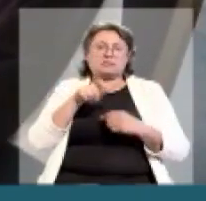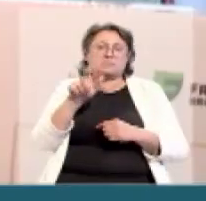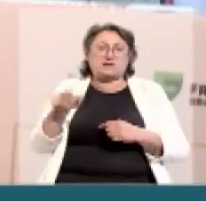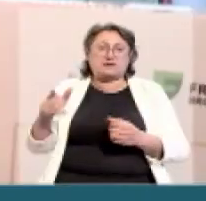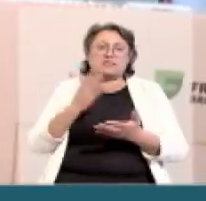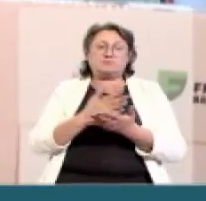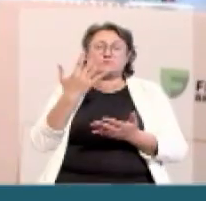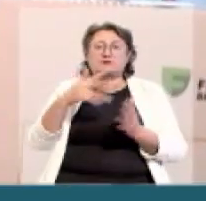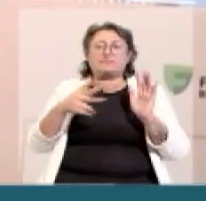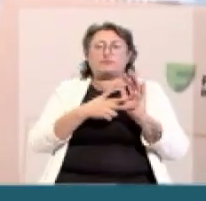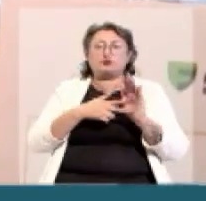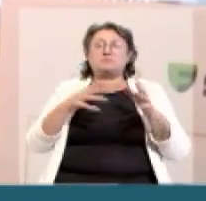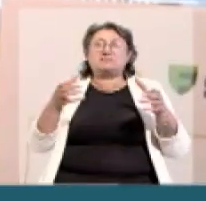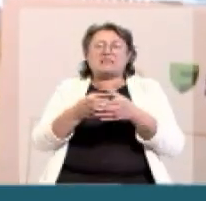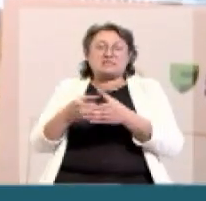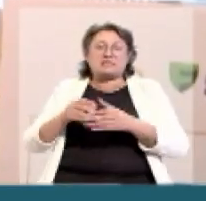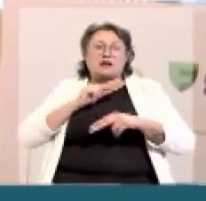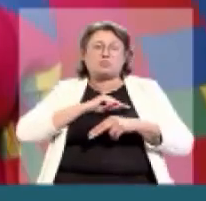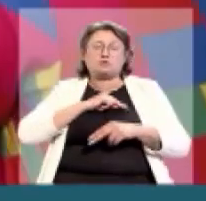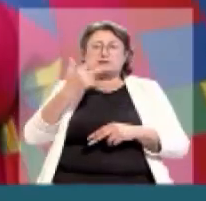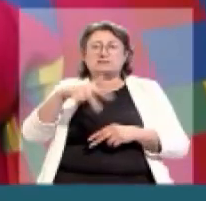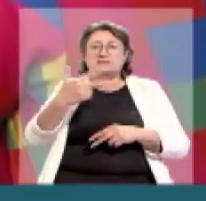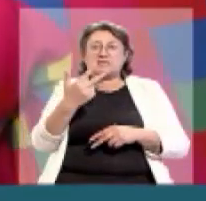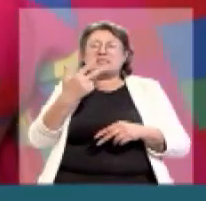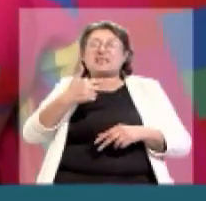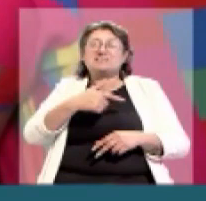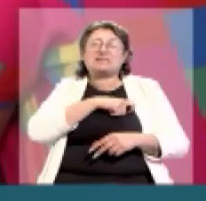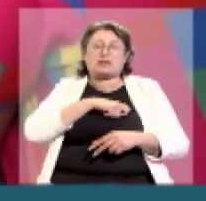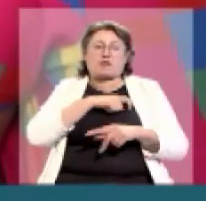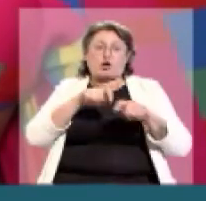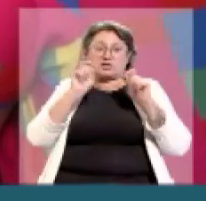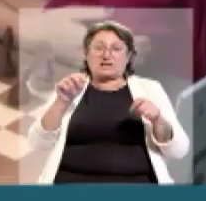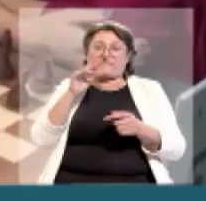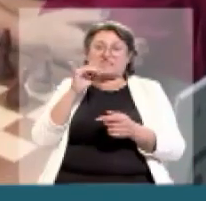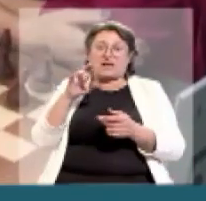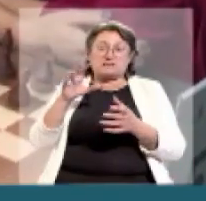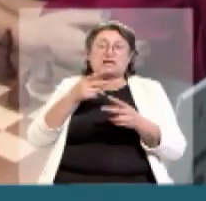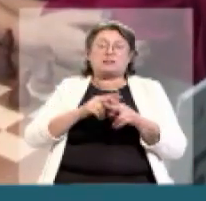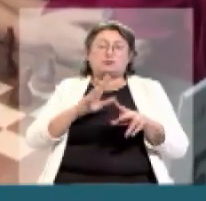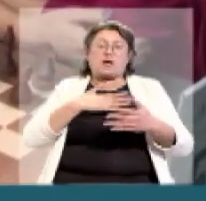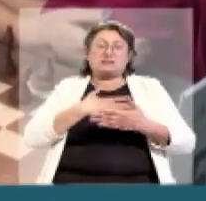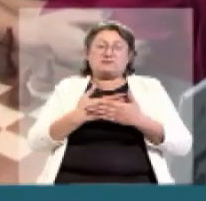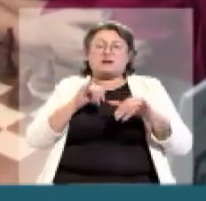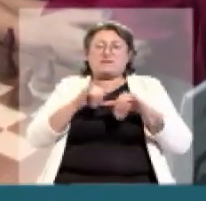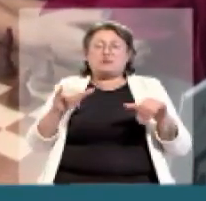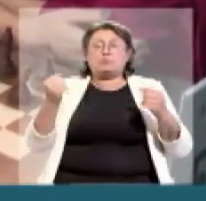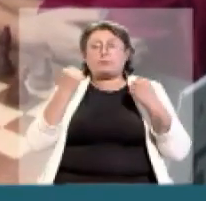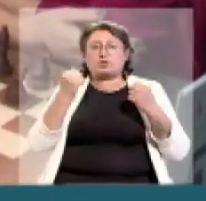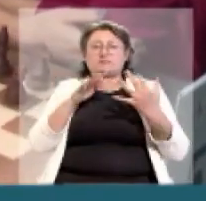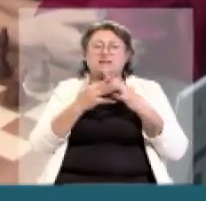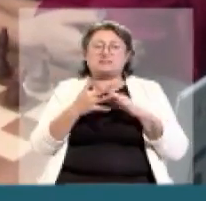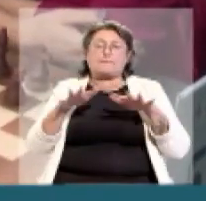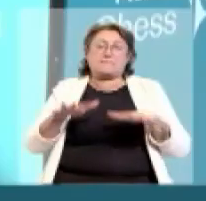спортсменов. Действует 58 секций, трудится 30 тренеров. С открытием федерации планируют активно развивать этот спорт в